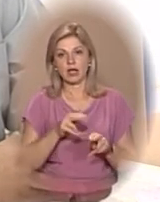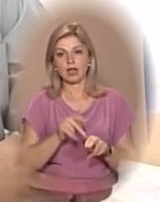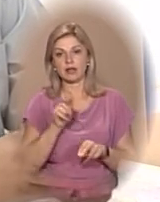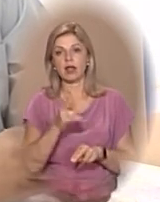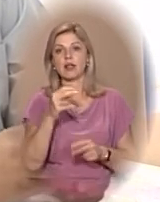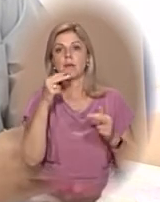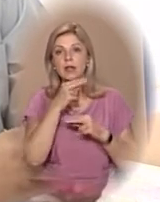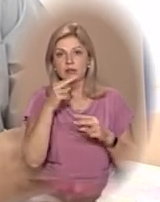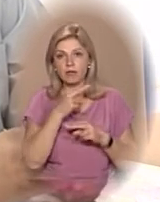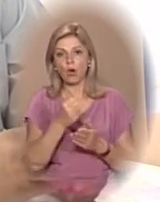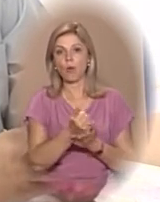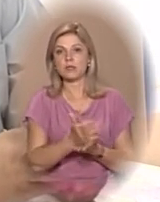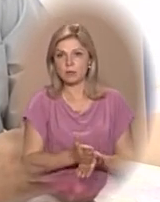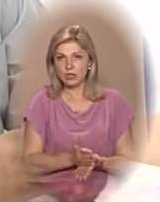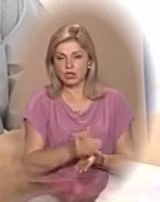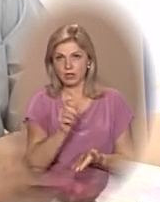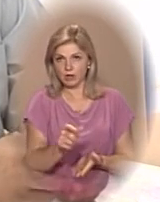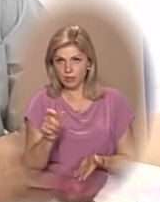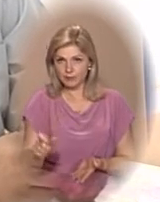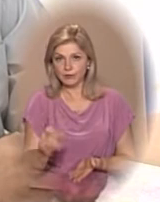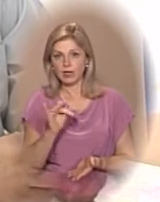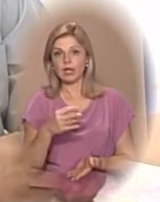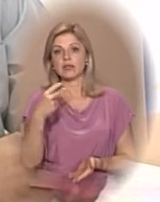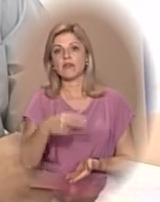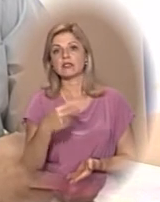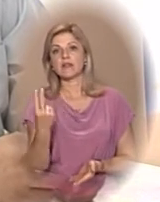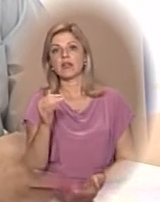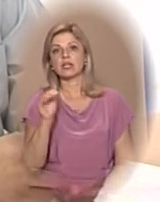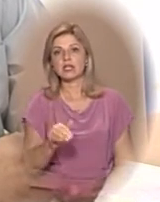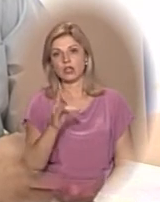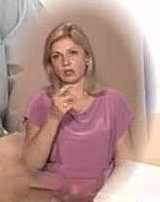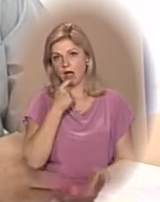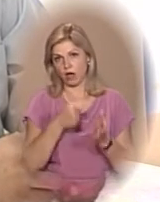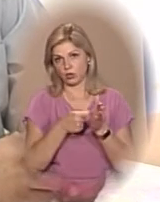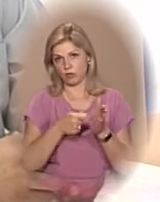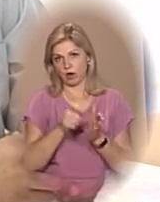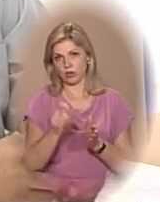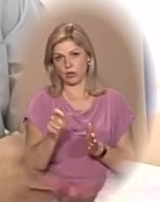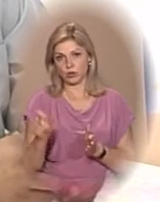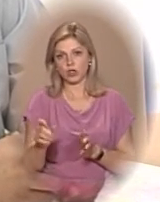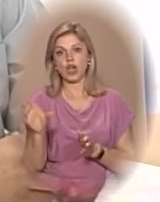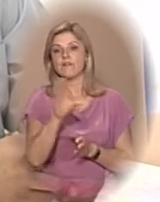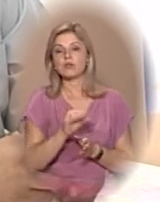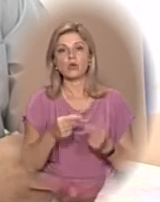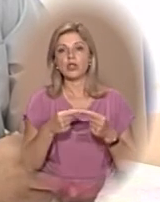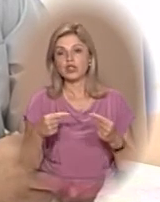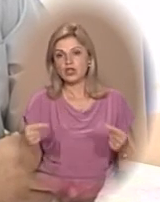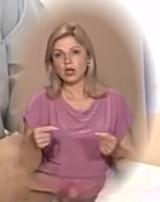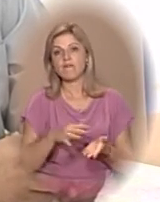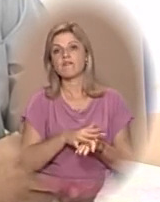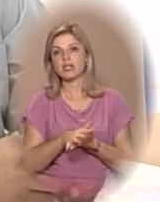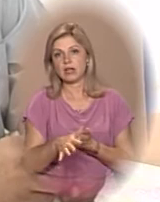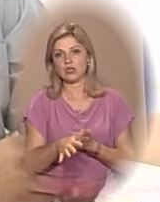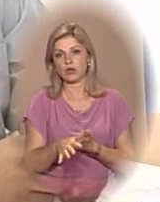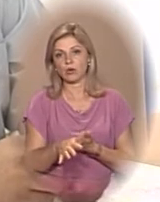на медикаментозне забезпечення пацієнтів і 22 тисячі – на харчування пацієнтів. Все інше витрачено